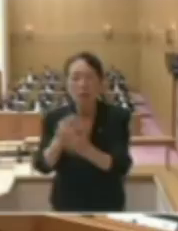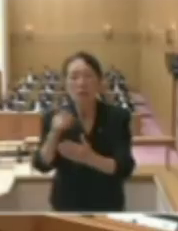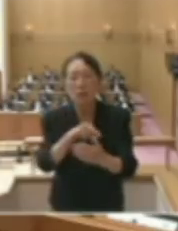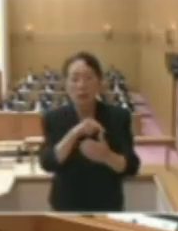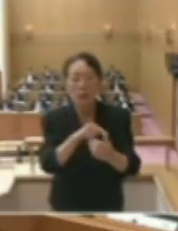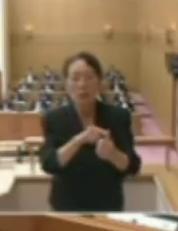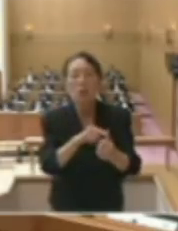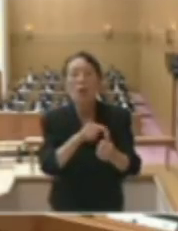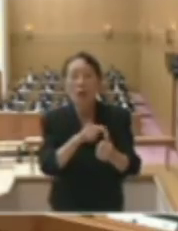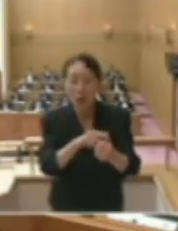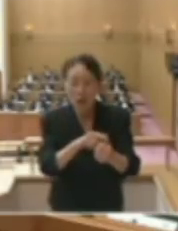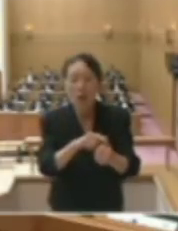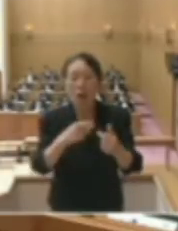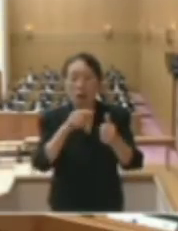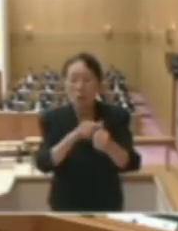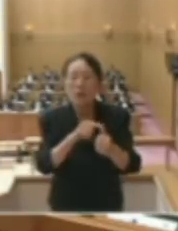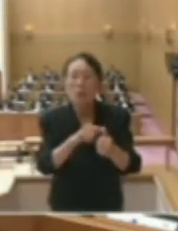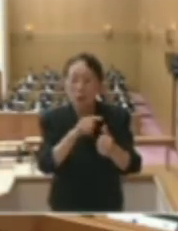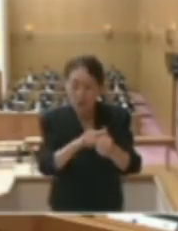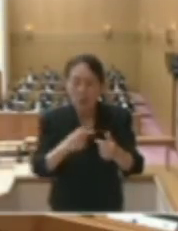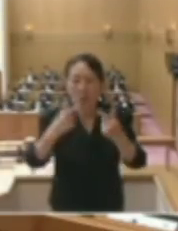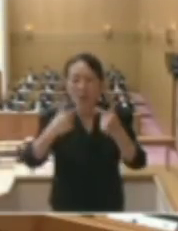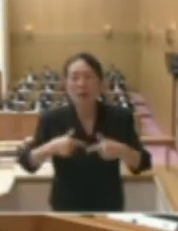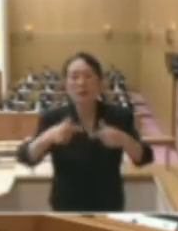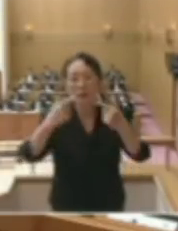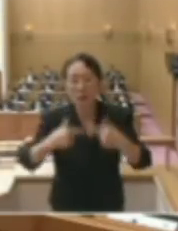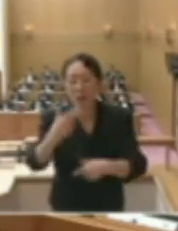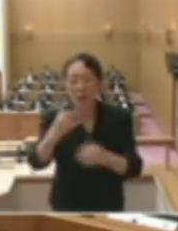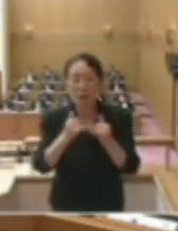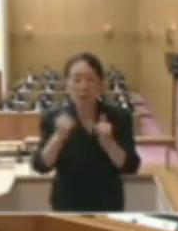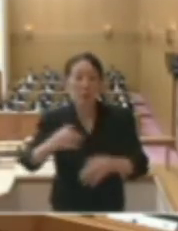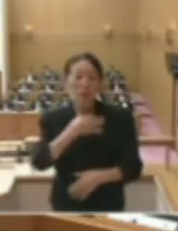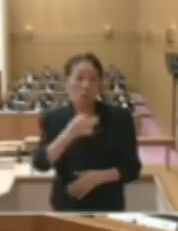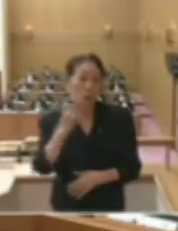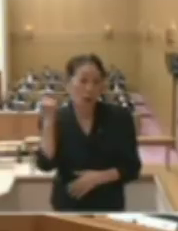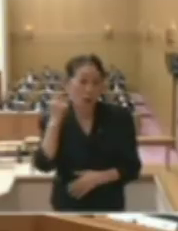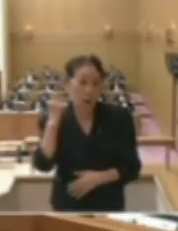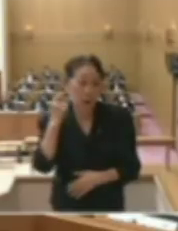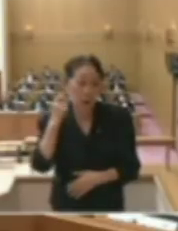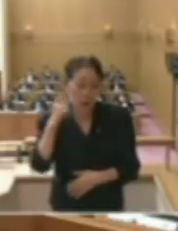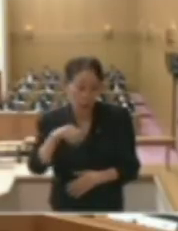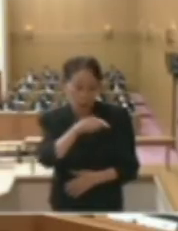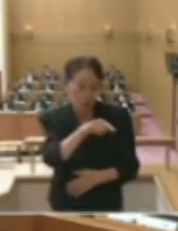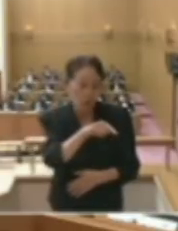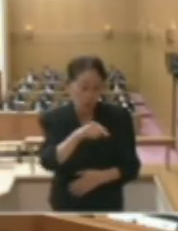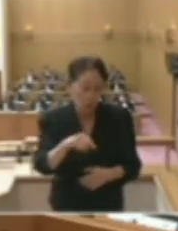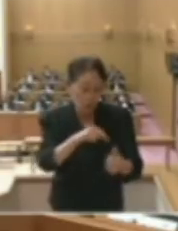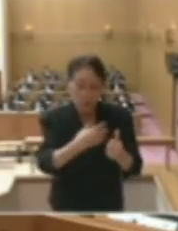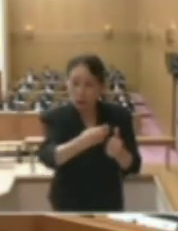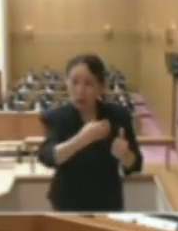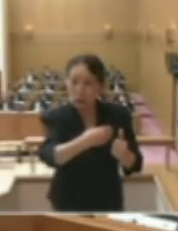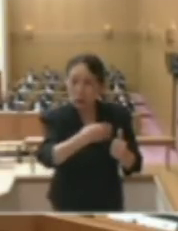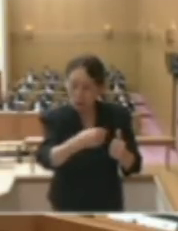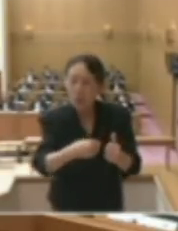日、毎日、毎日、市民の声を聞き届けてくださった。どういう意味